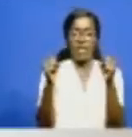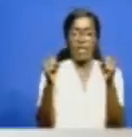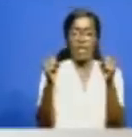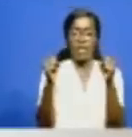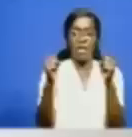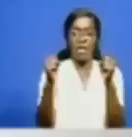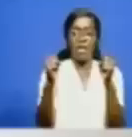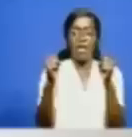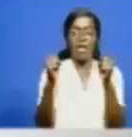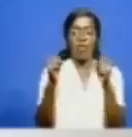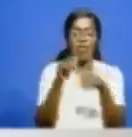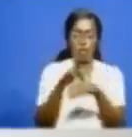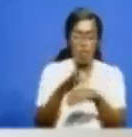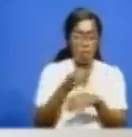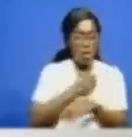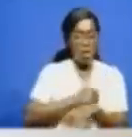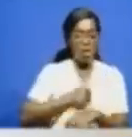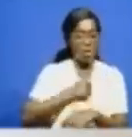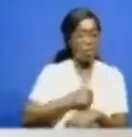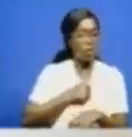kutoa rambirambi zangu